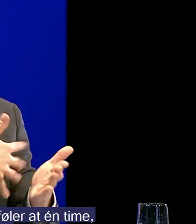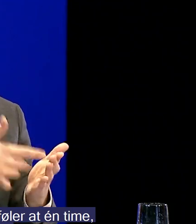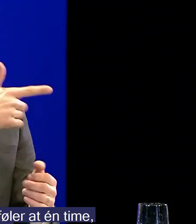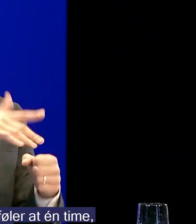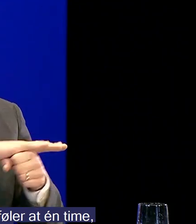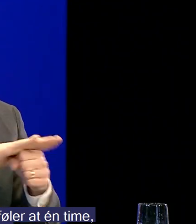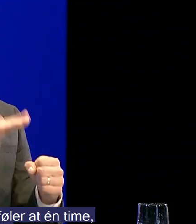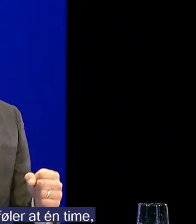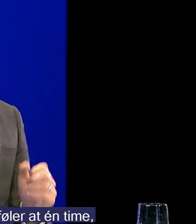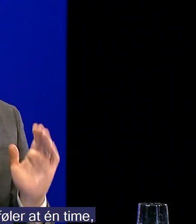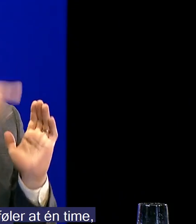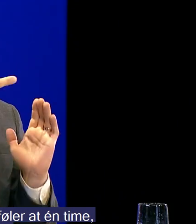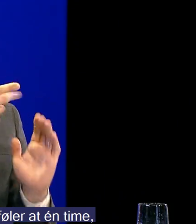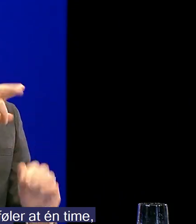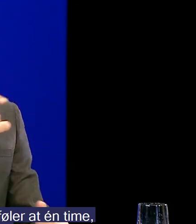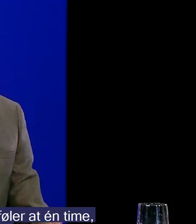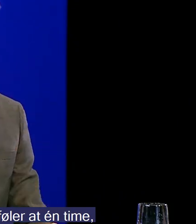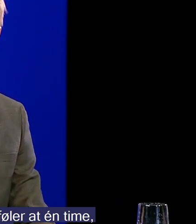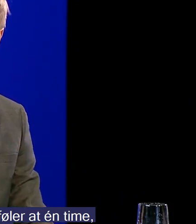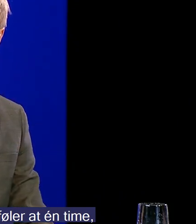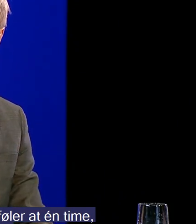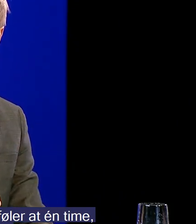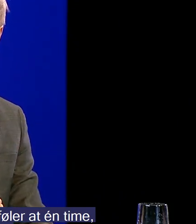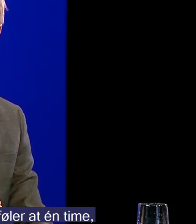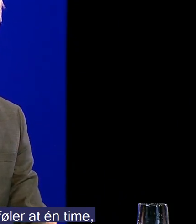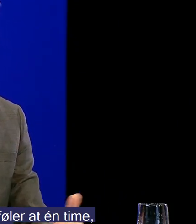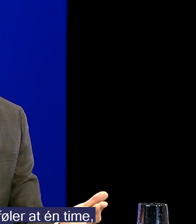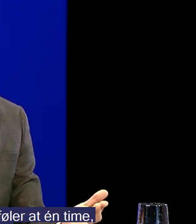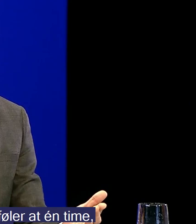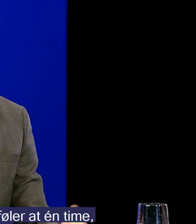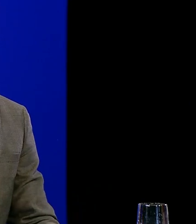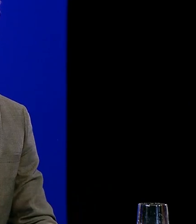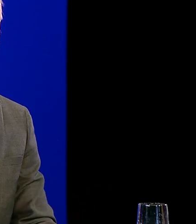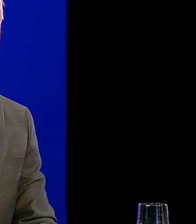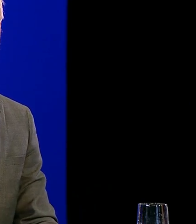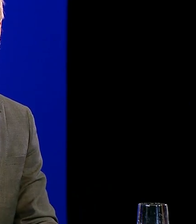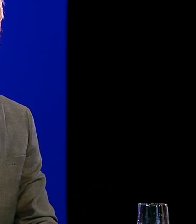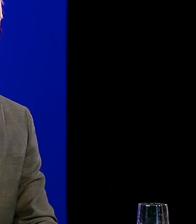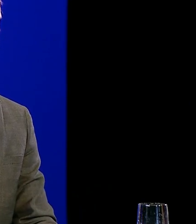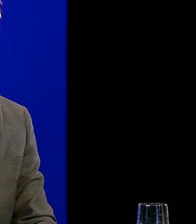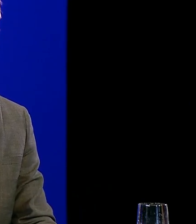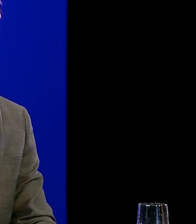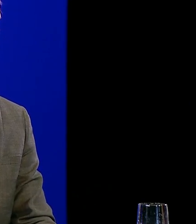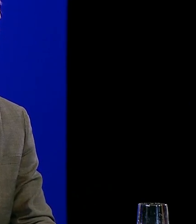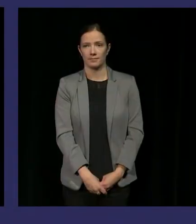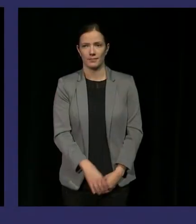sier at barna skal få tegnspråk, og de føler at en time 2 ganger i uka godt nok.